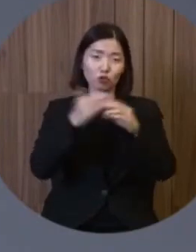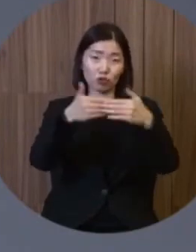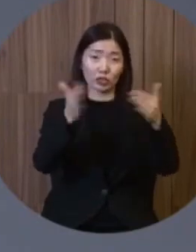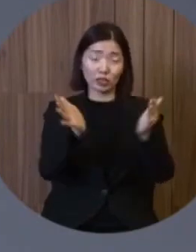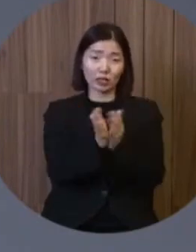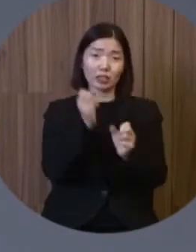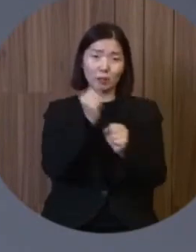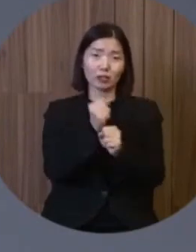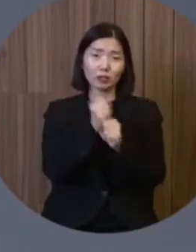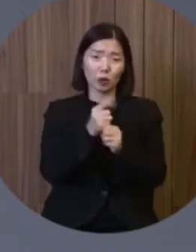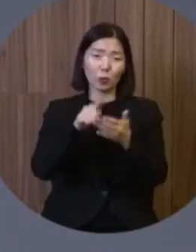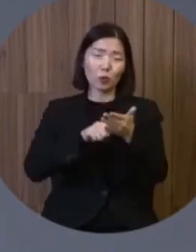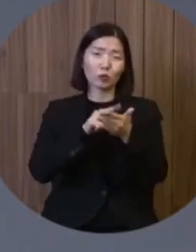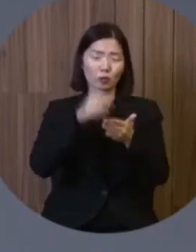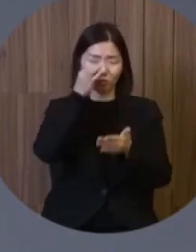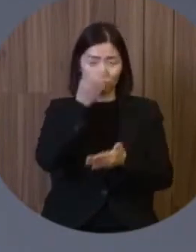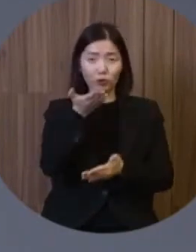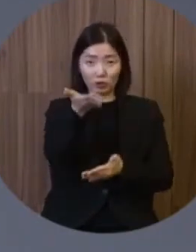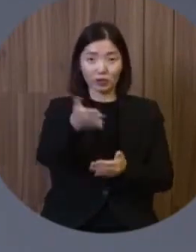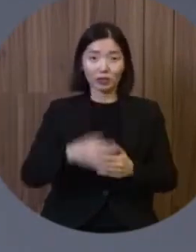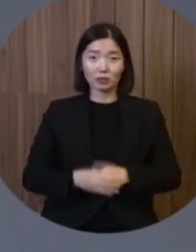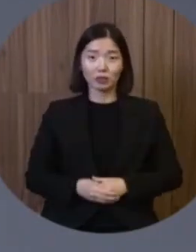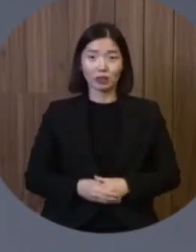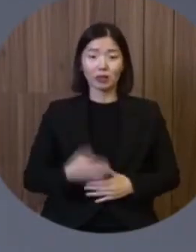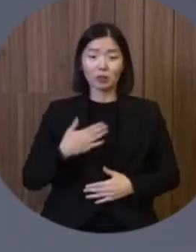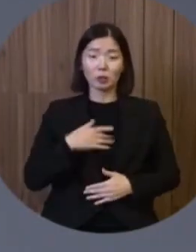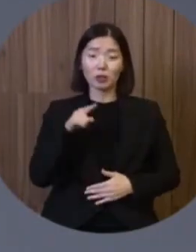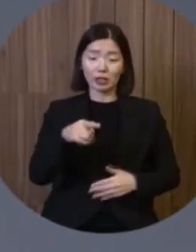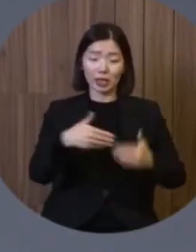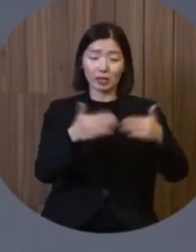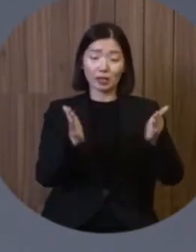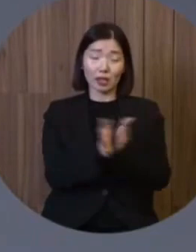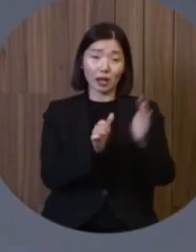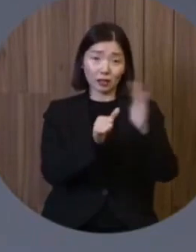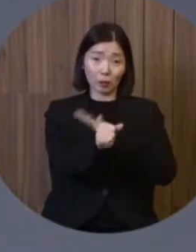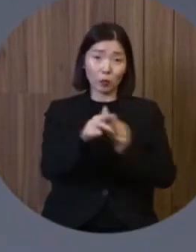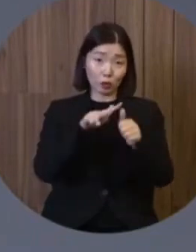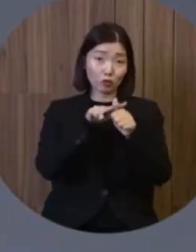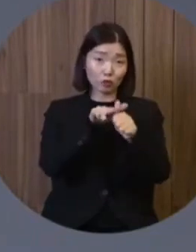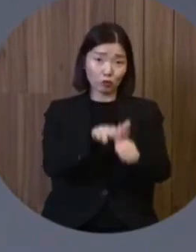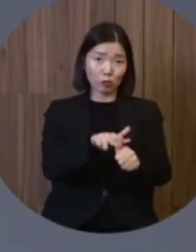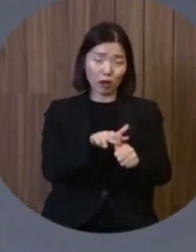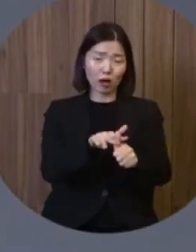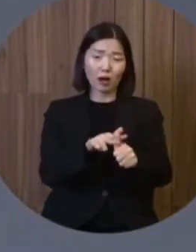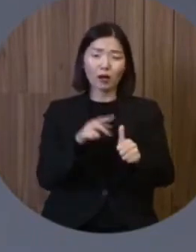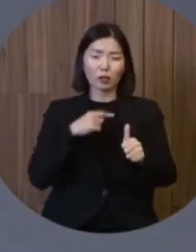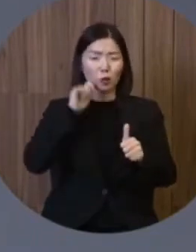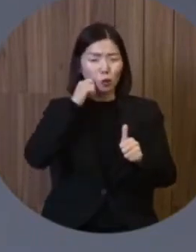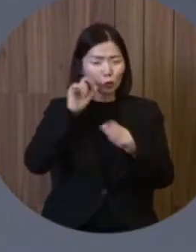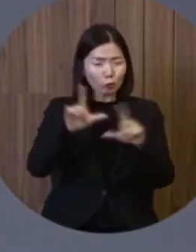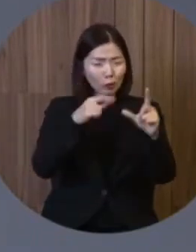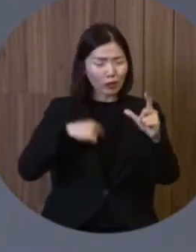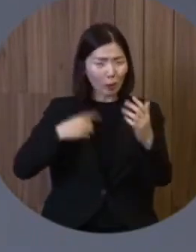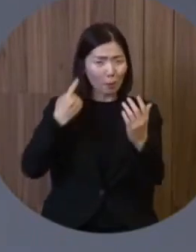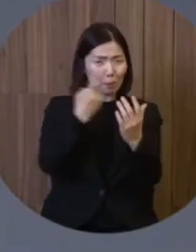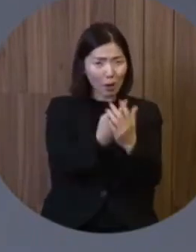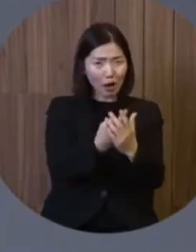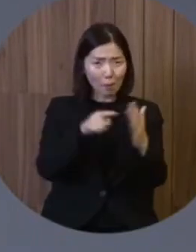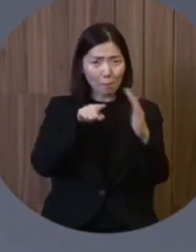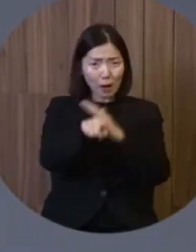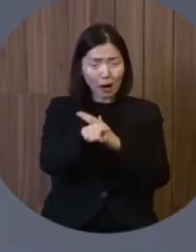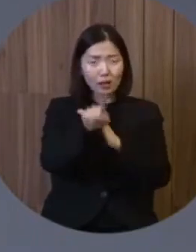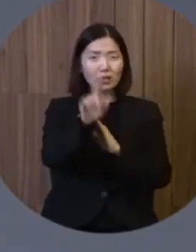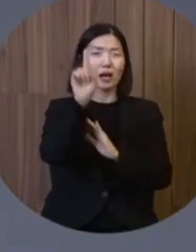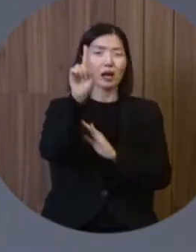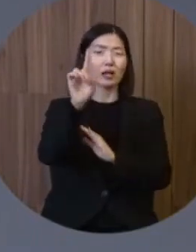만들어 보답하겠습니다. 저는 이번 당대표 선거에 나와서 민생으로 정면 돌파해야 한다, 이